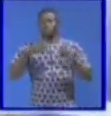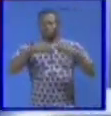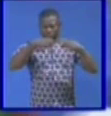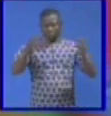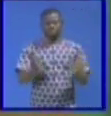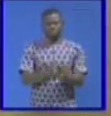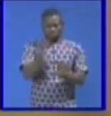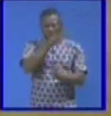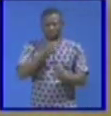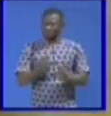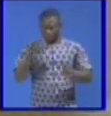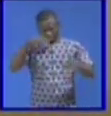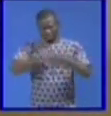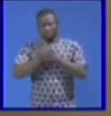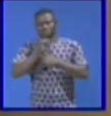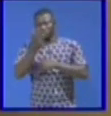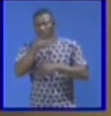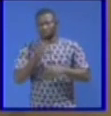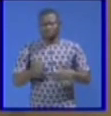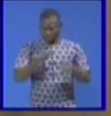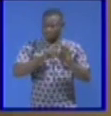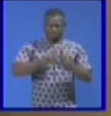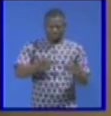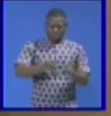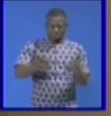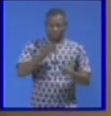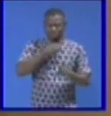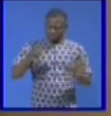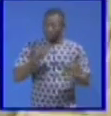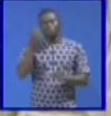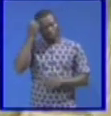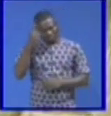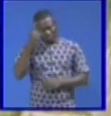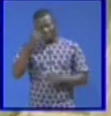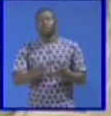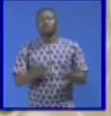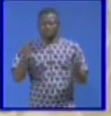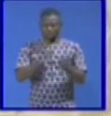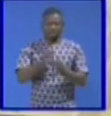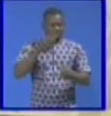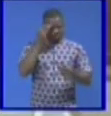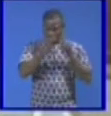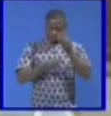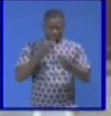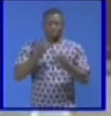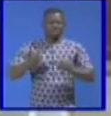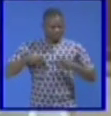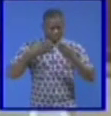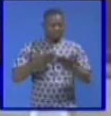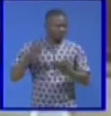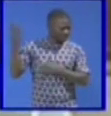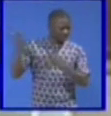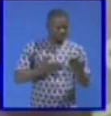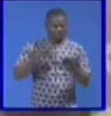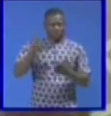entrer dans les détails. Il dit avoir tout simplement pris note des observations et des remarques des Burkinabés et promet d'apporter les corrections qu'il